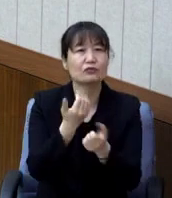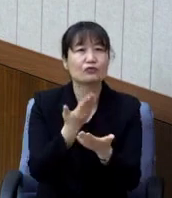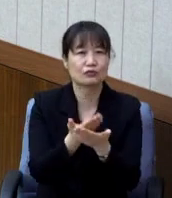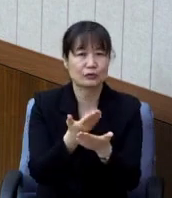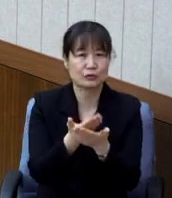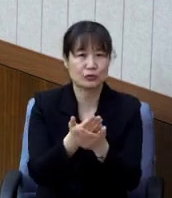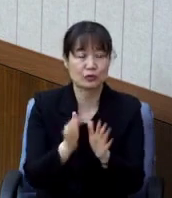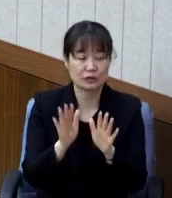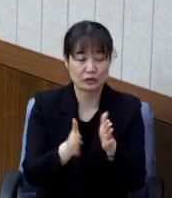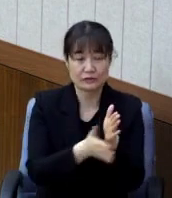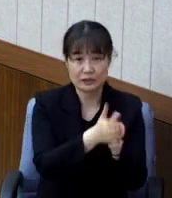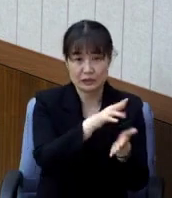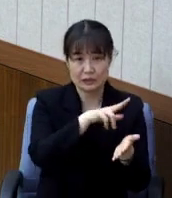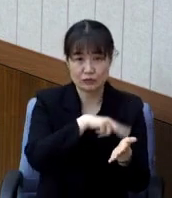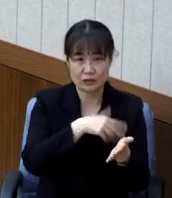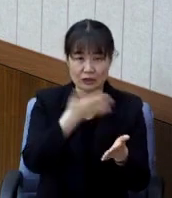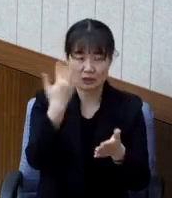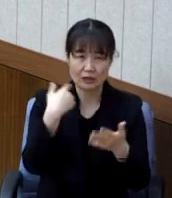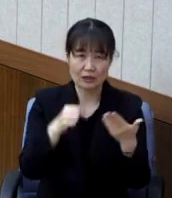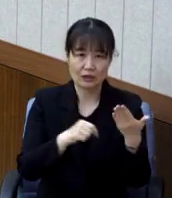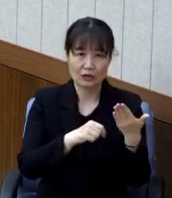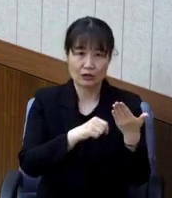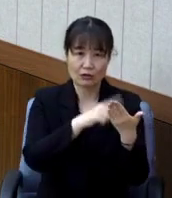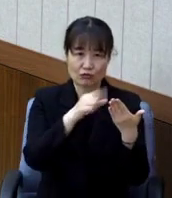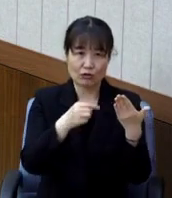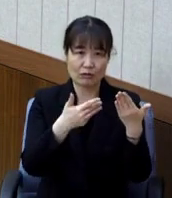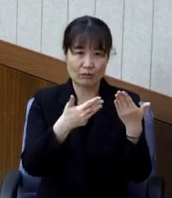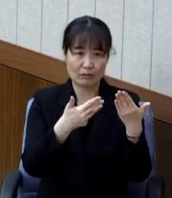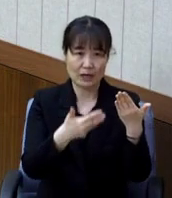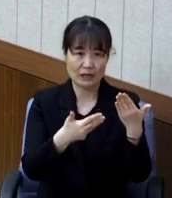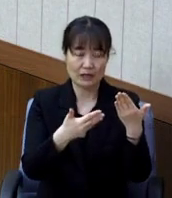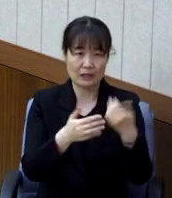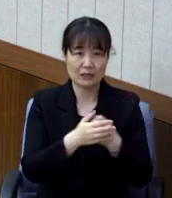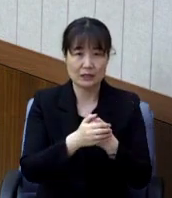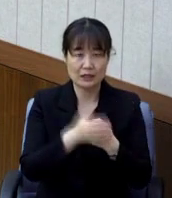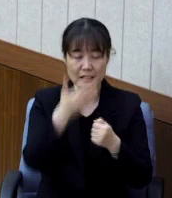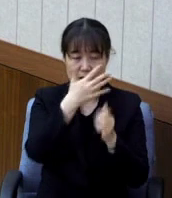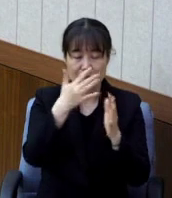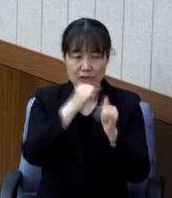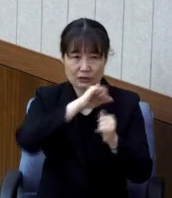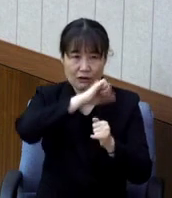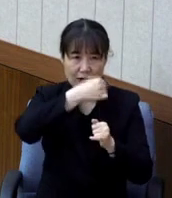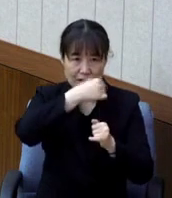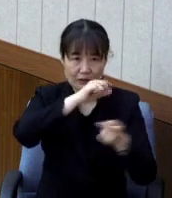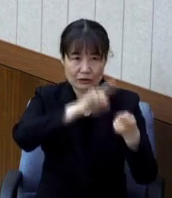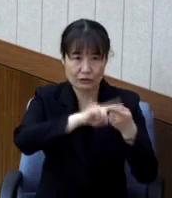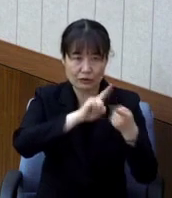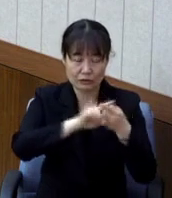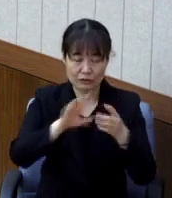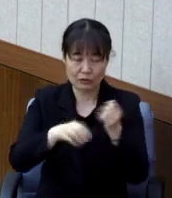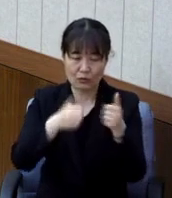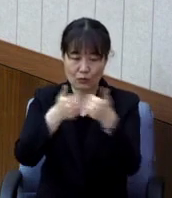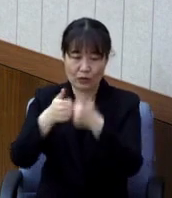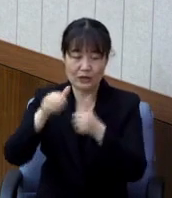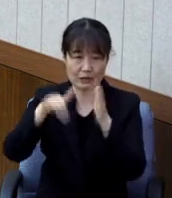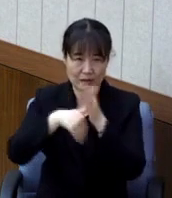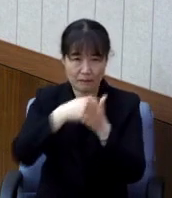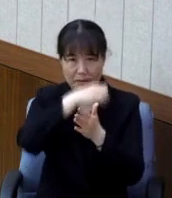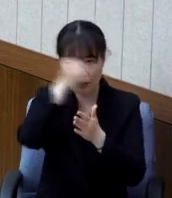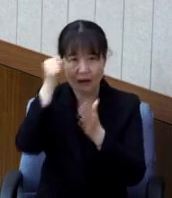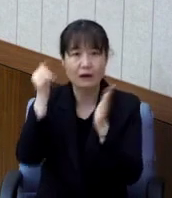이미 시의회에서는 지난해 9월 8일 청년 참여 예산제 관련 근거 조례를 본회의에서 통과시킨 바가